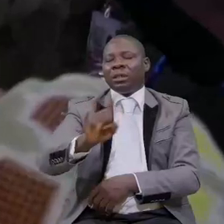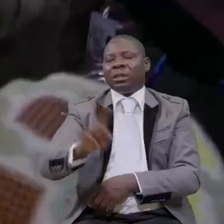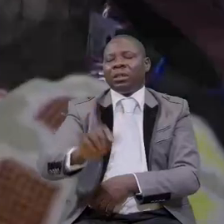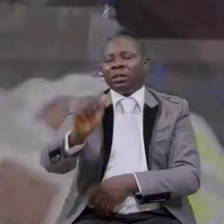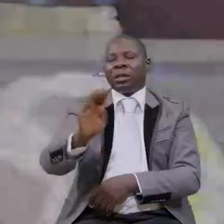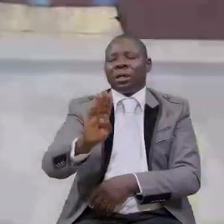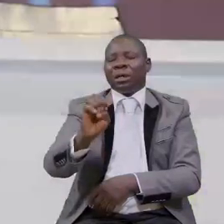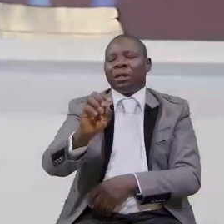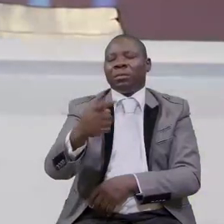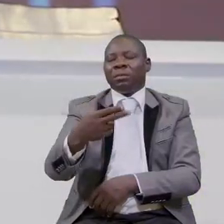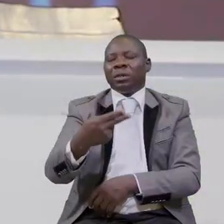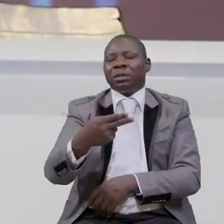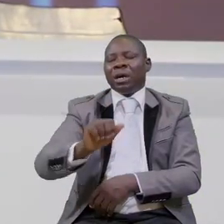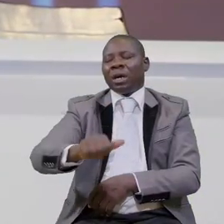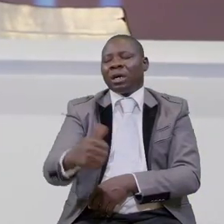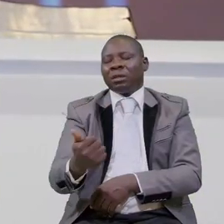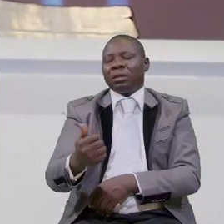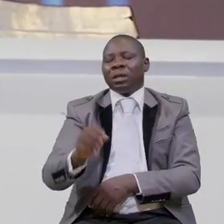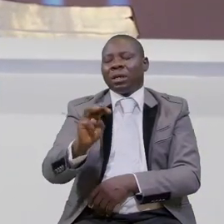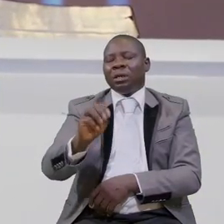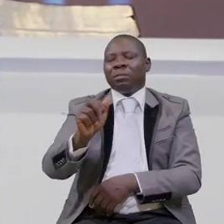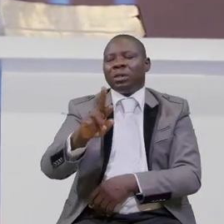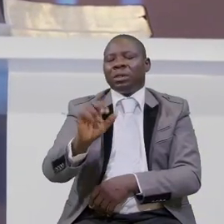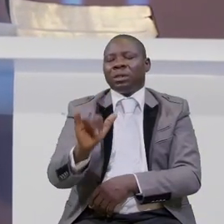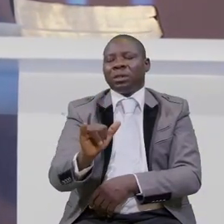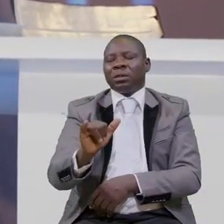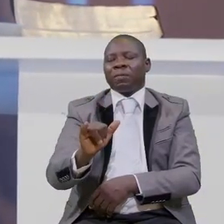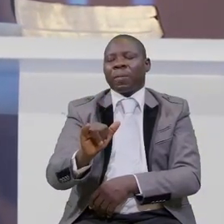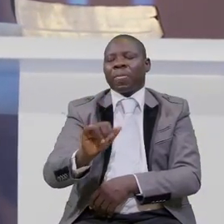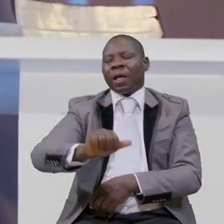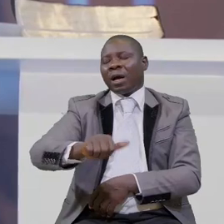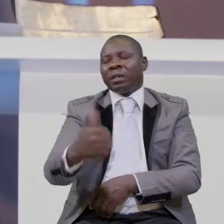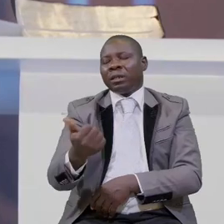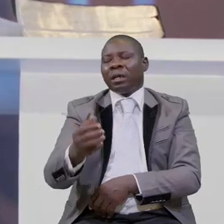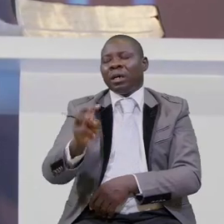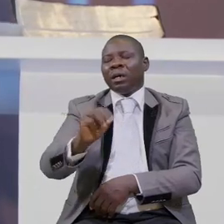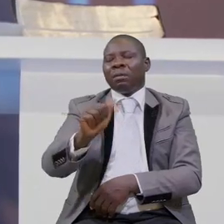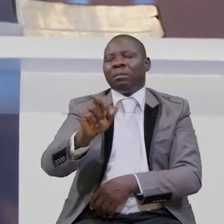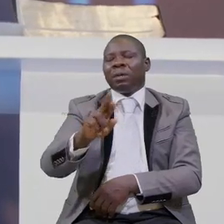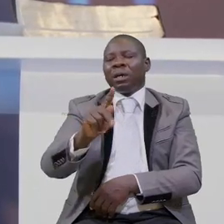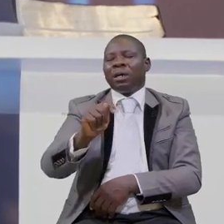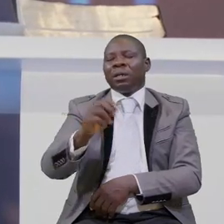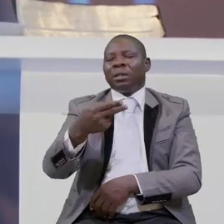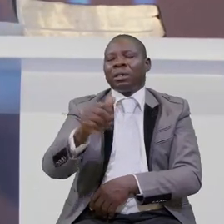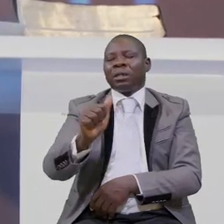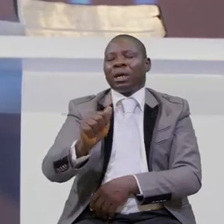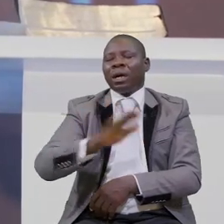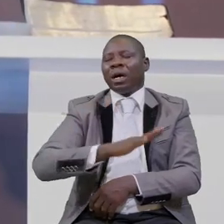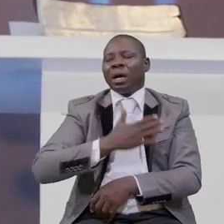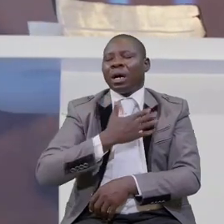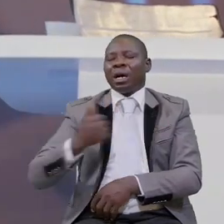Élisabeth, une autre Marie, une autre Marthe et